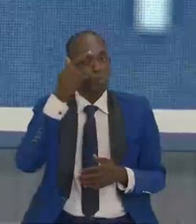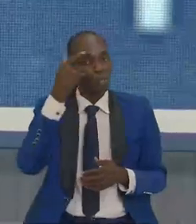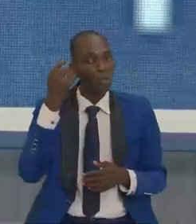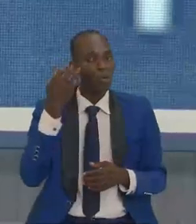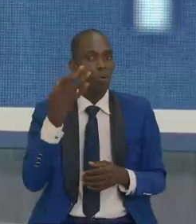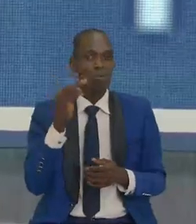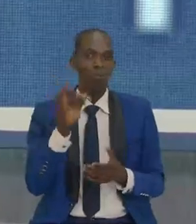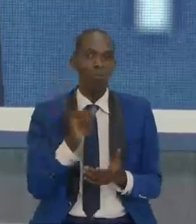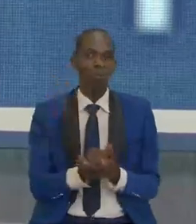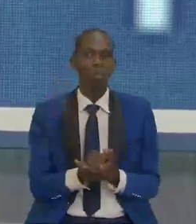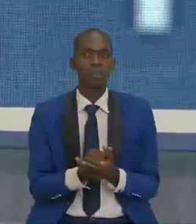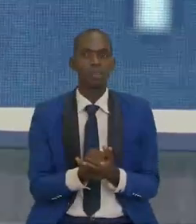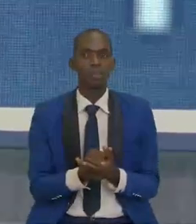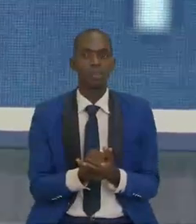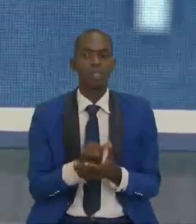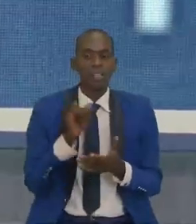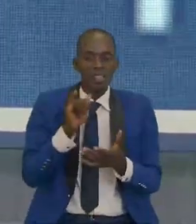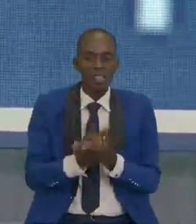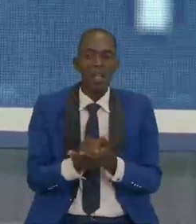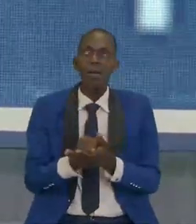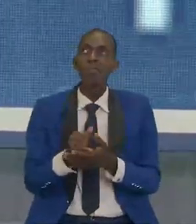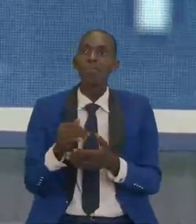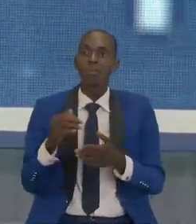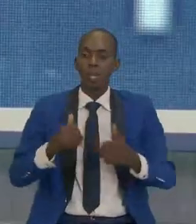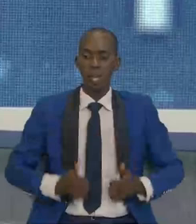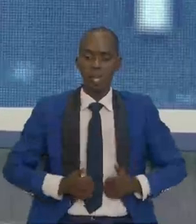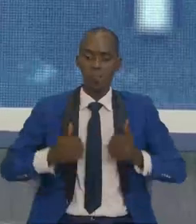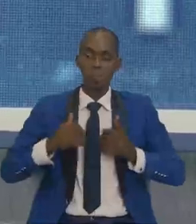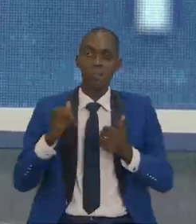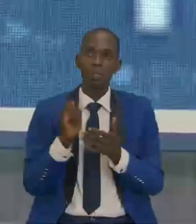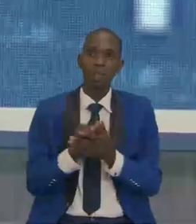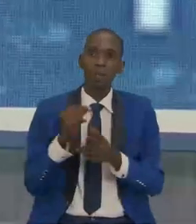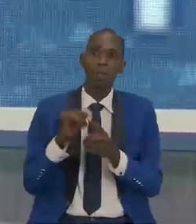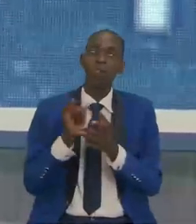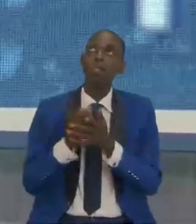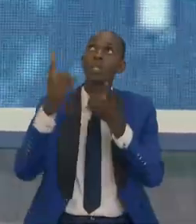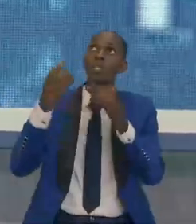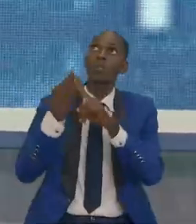À cause de cela seul, ce message venu du ciel